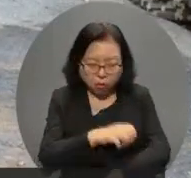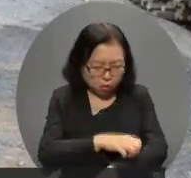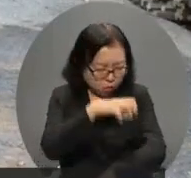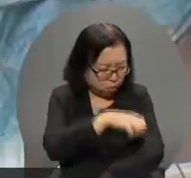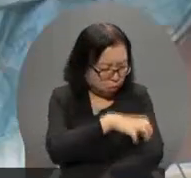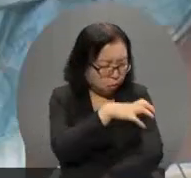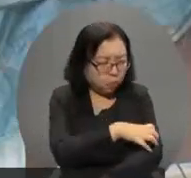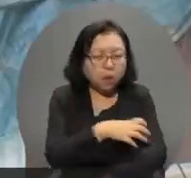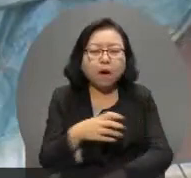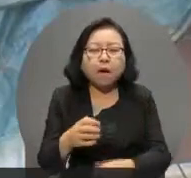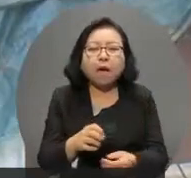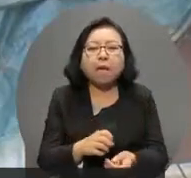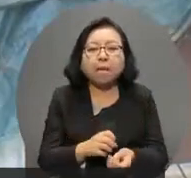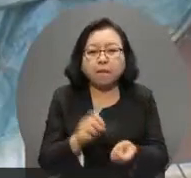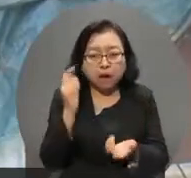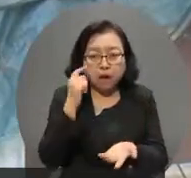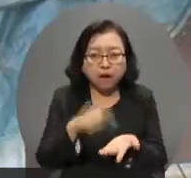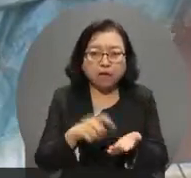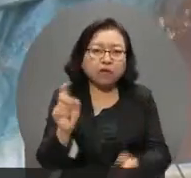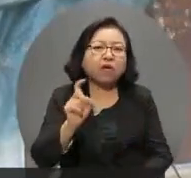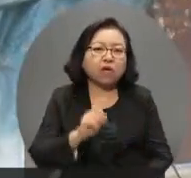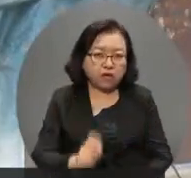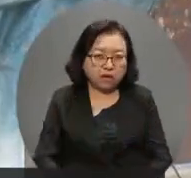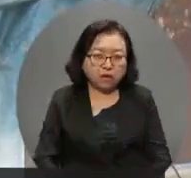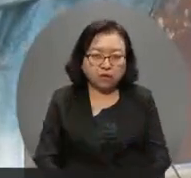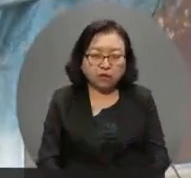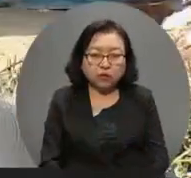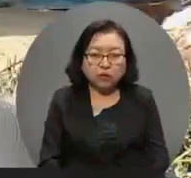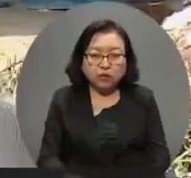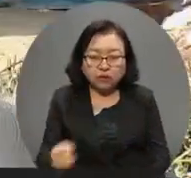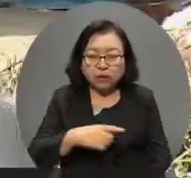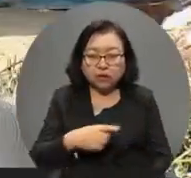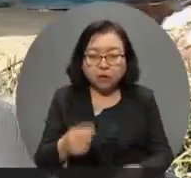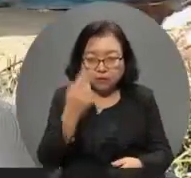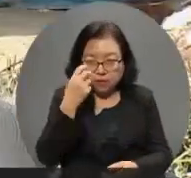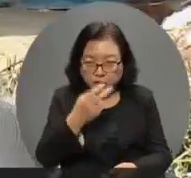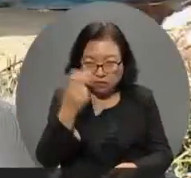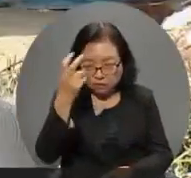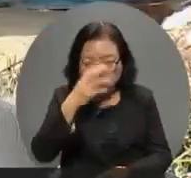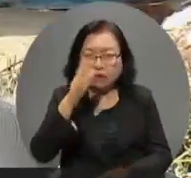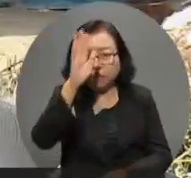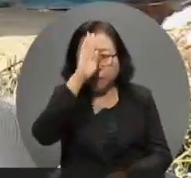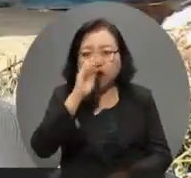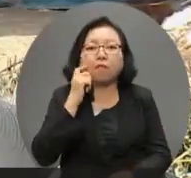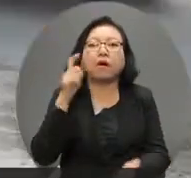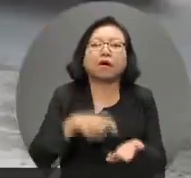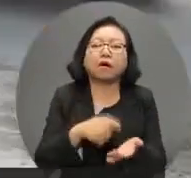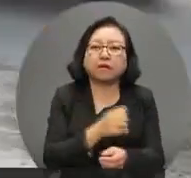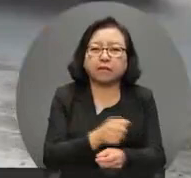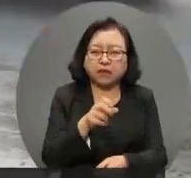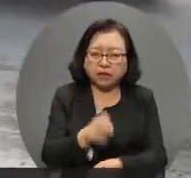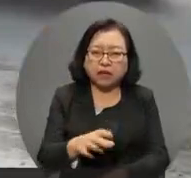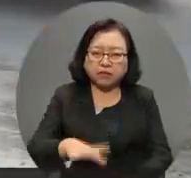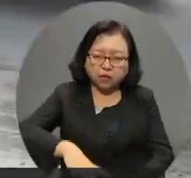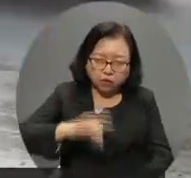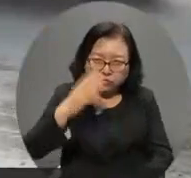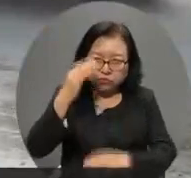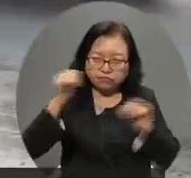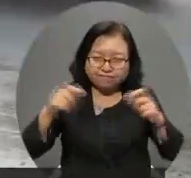겁니다. 정밀 검사 결과는 양성. 충북 최초로 럼피스킨병 확진 판정이